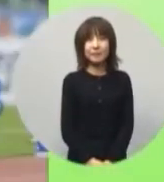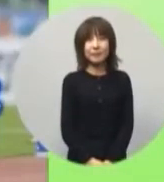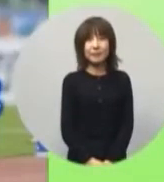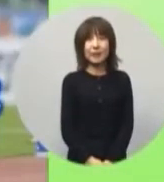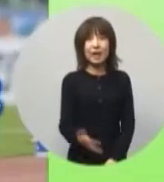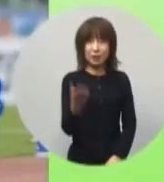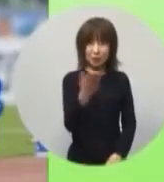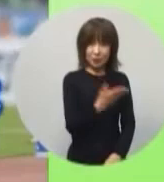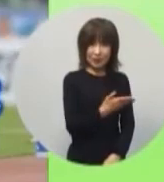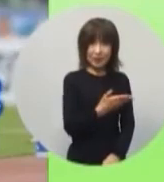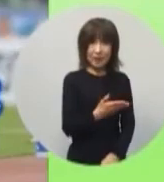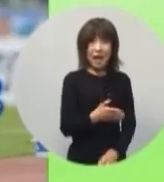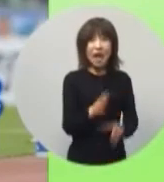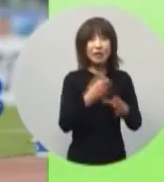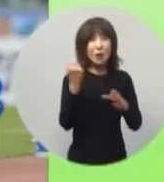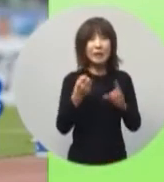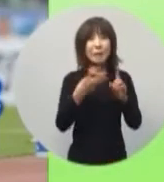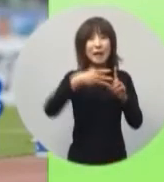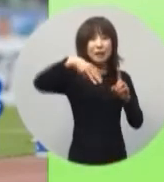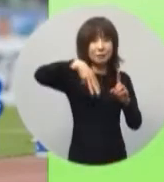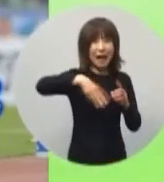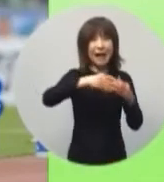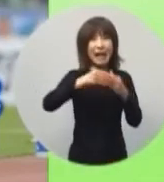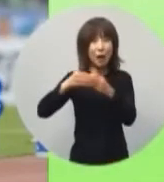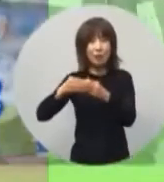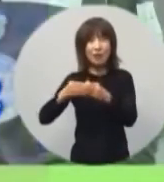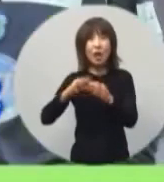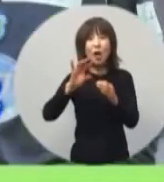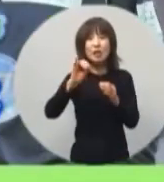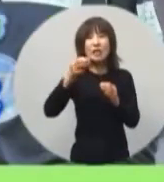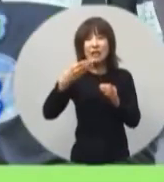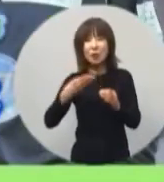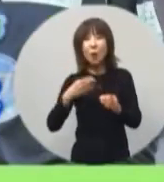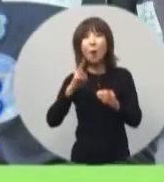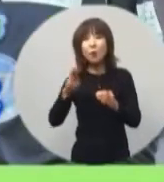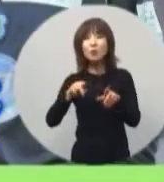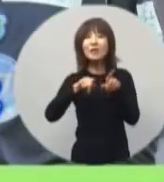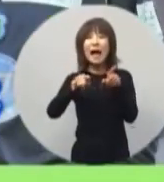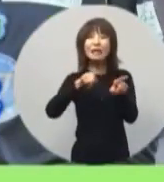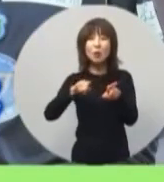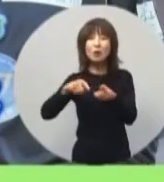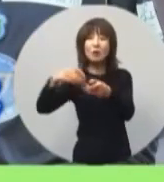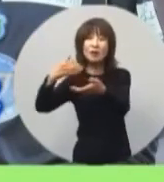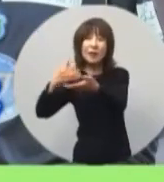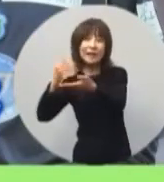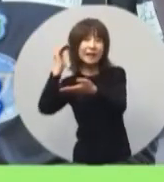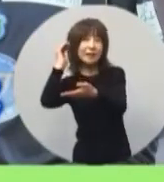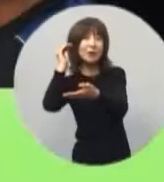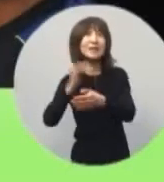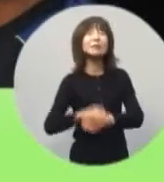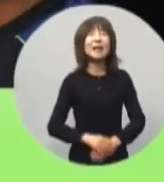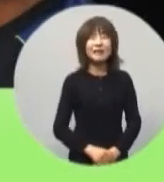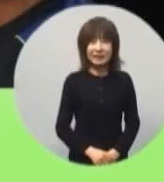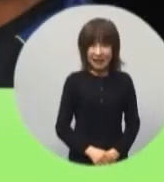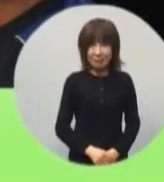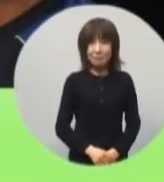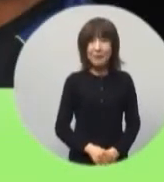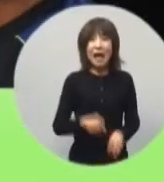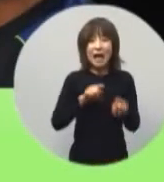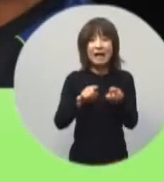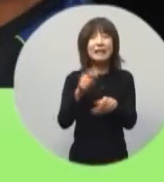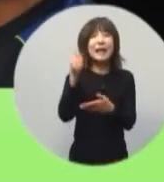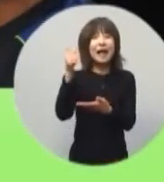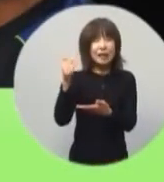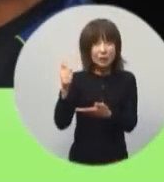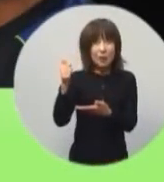続いて湘南ベルマーレを率いる張貴瀬監督にお話を伺いました。張貴瀬監督